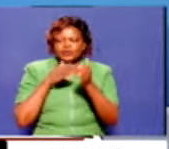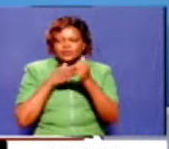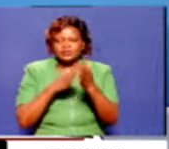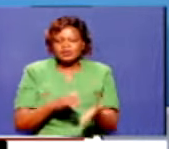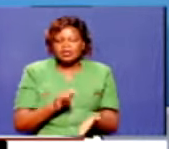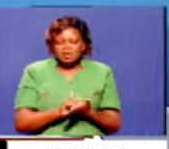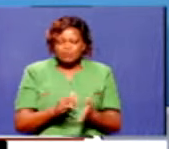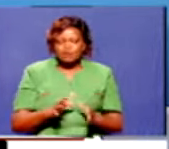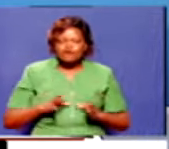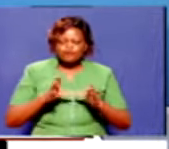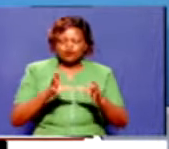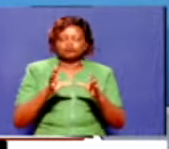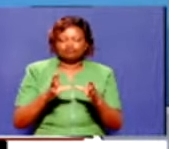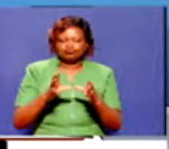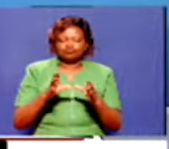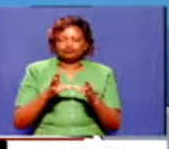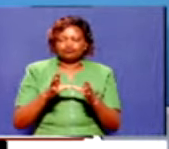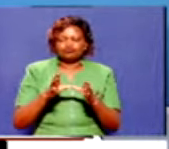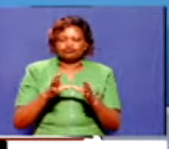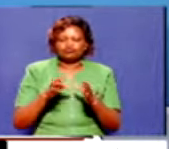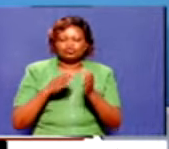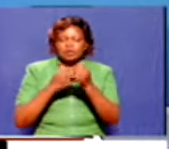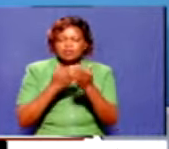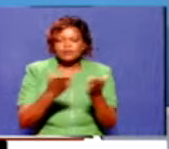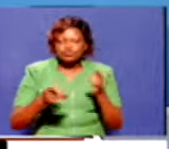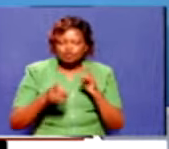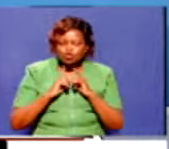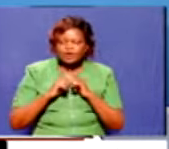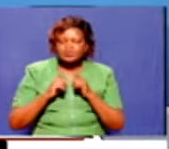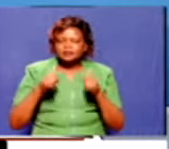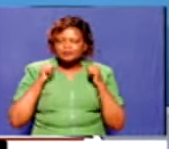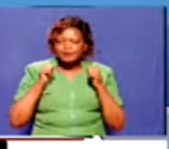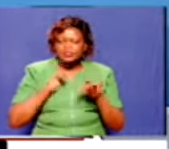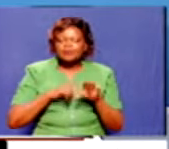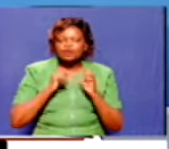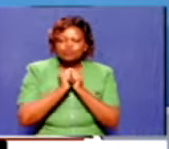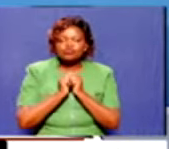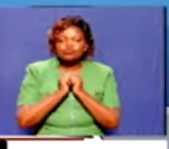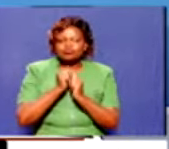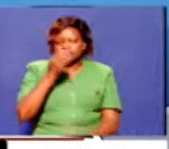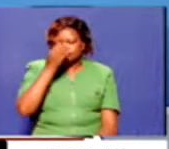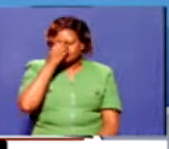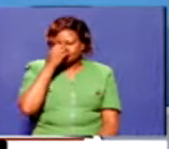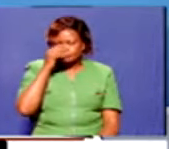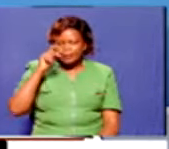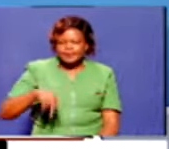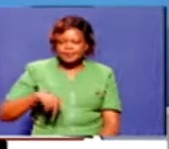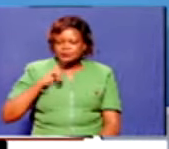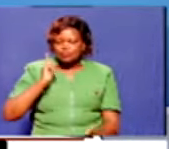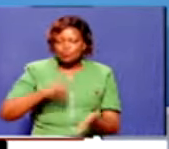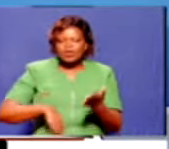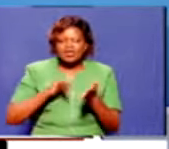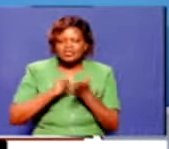kuwaongoza. Wakizungumza katika kaunti ya Nyamira wakiwa wameandamana na naibu rais, wabunge hao walisema